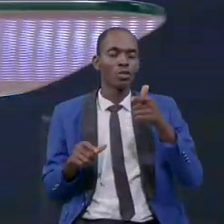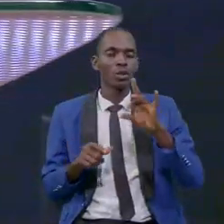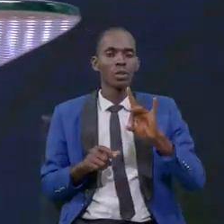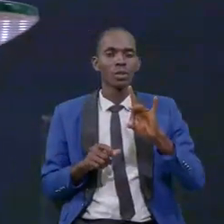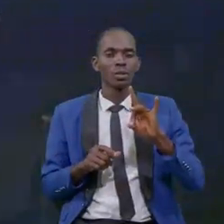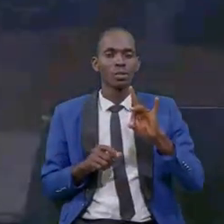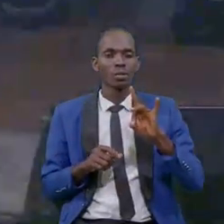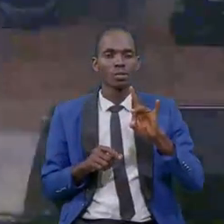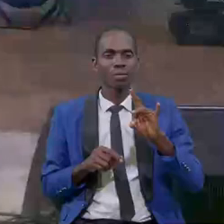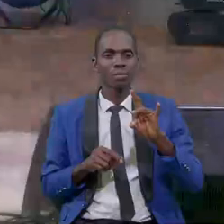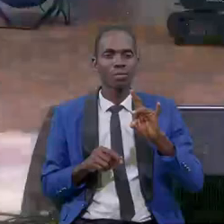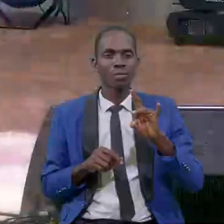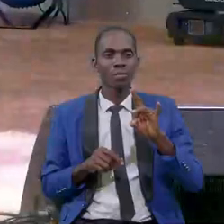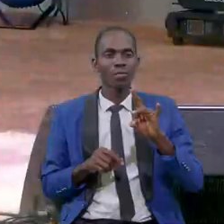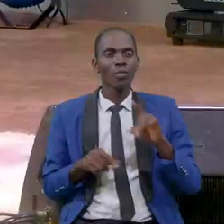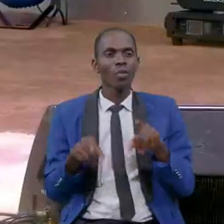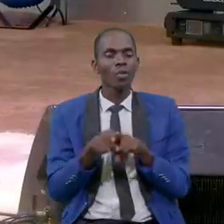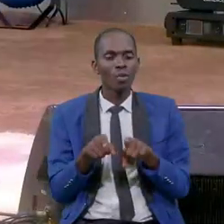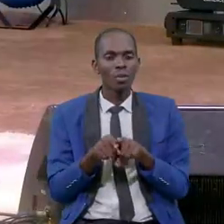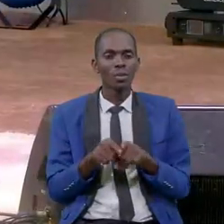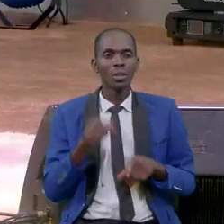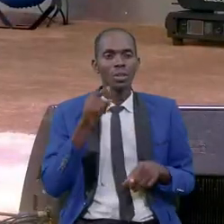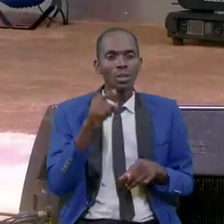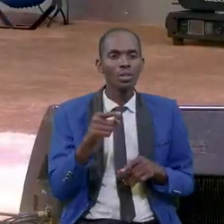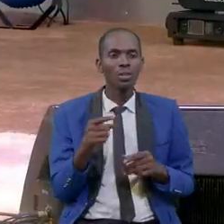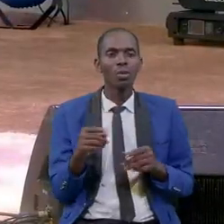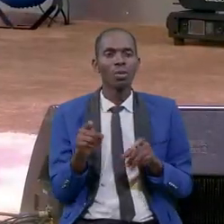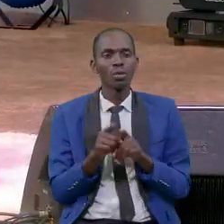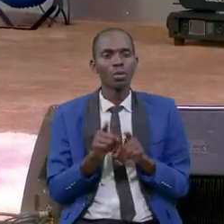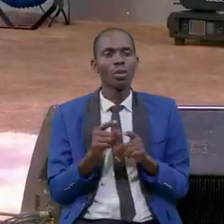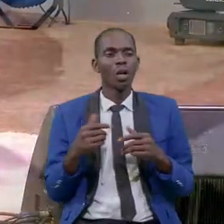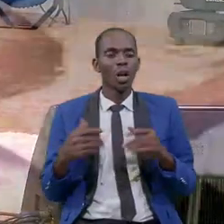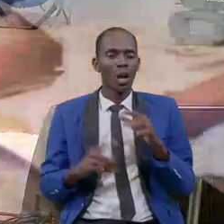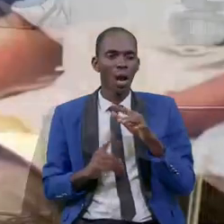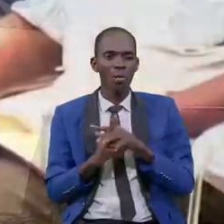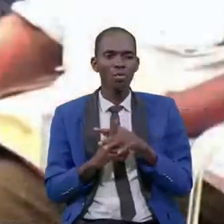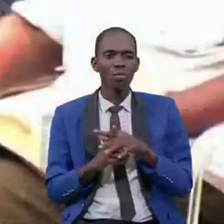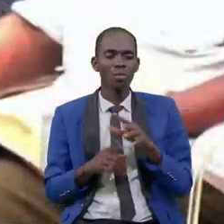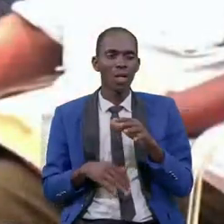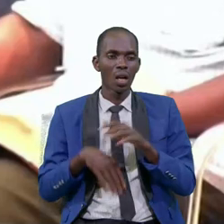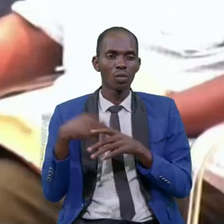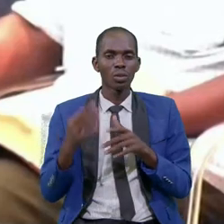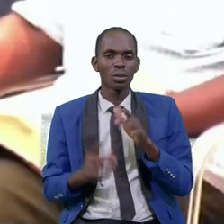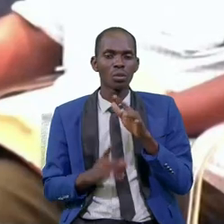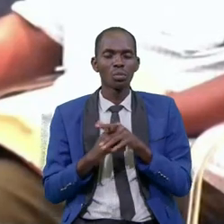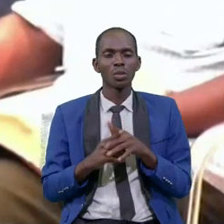28. 28 dit, vous de même, au dehors vous paraissez